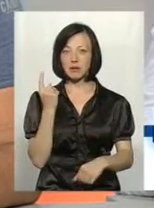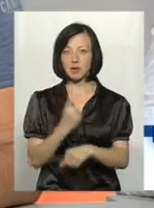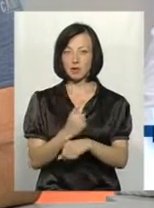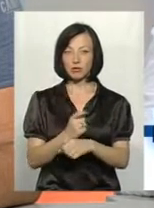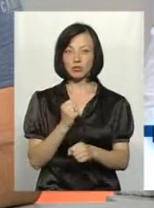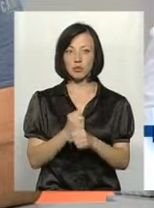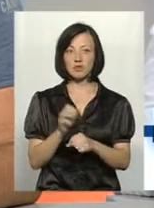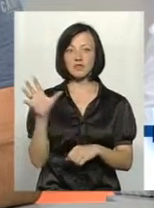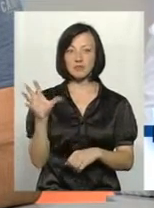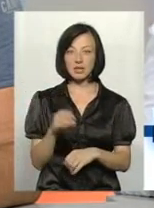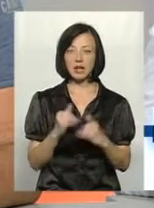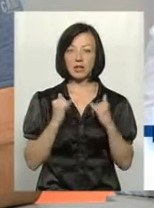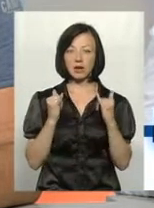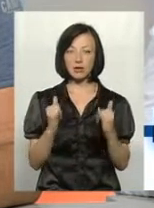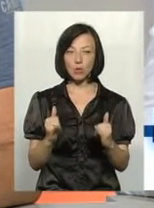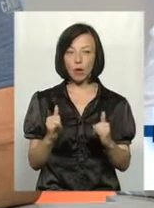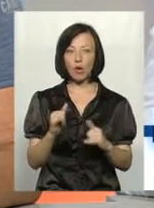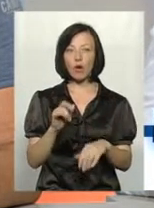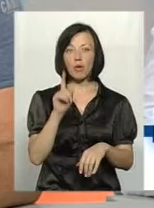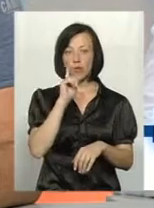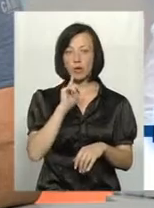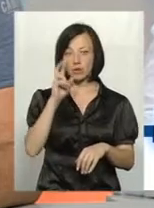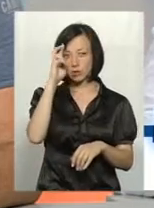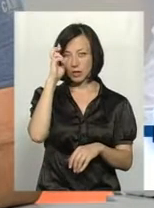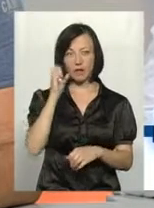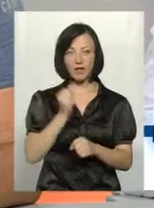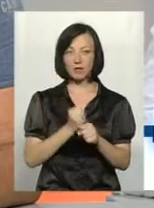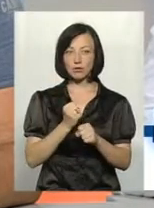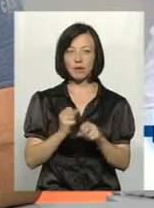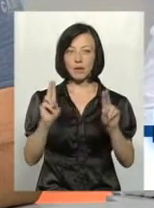зробив все для того, щоб поки держава не розробила правил гри,